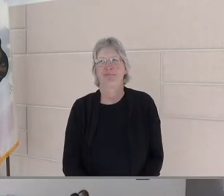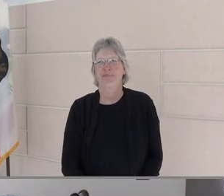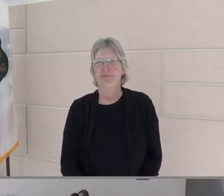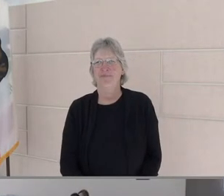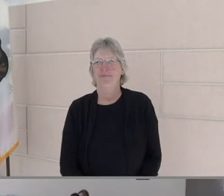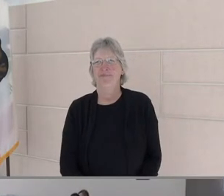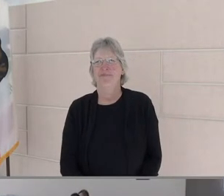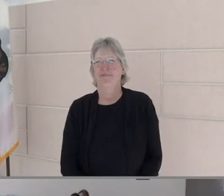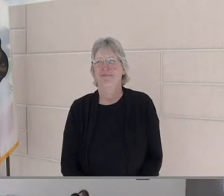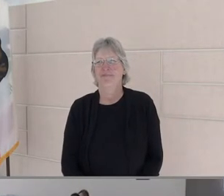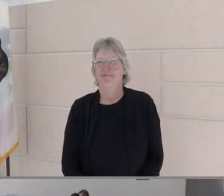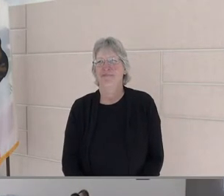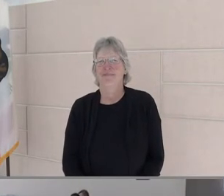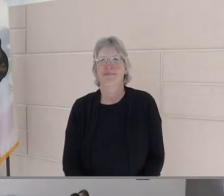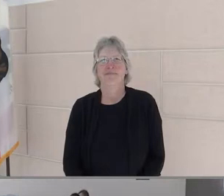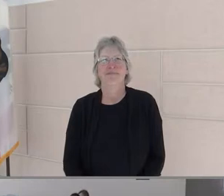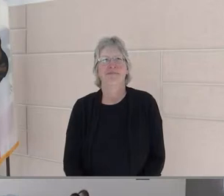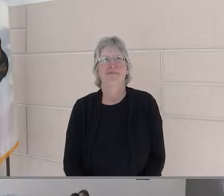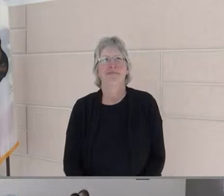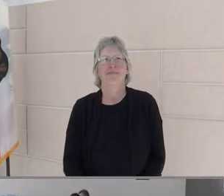អរគុណ